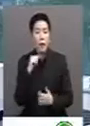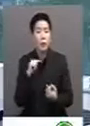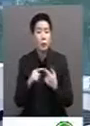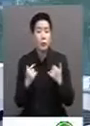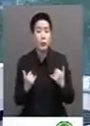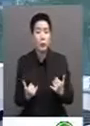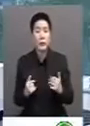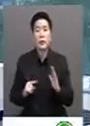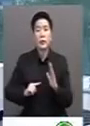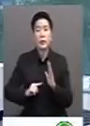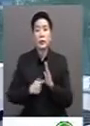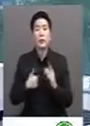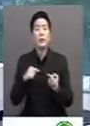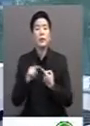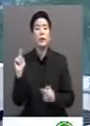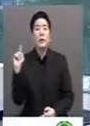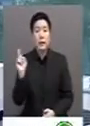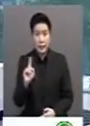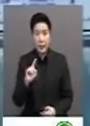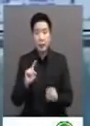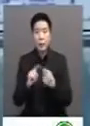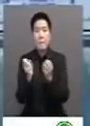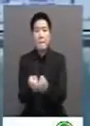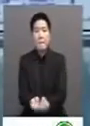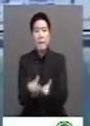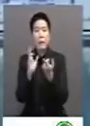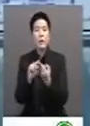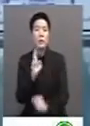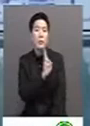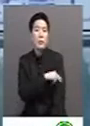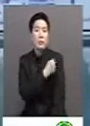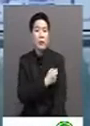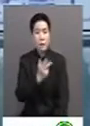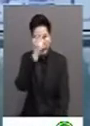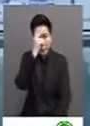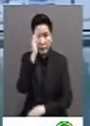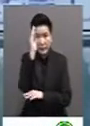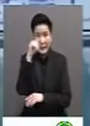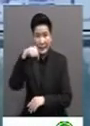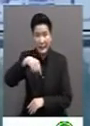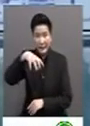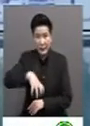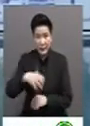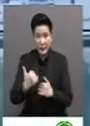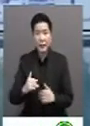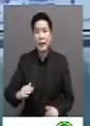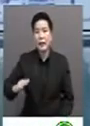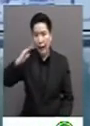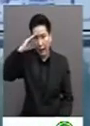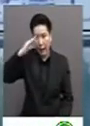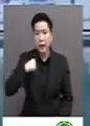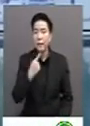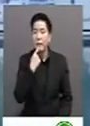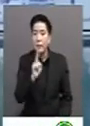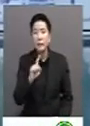เราไปเริ่มต้นยังคงเกาะติดเหตุการณ์วางระเบิดที่โรงพยาบาลพระมงกุฎนะคะซึ่งล่าสุดเองค่ะฝั่งของทหารก็ออกมา